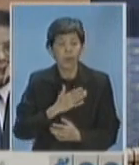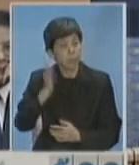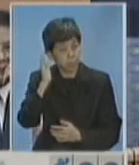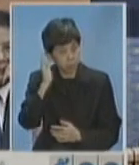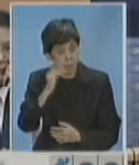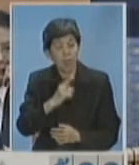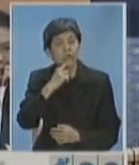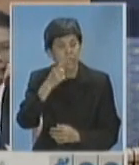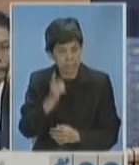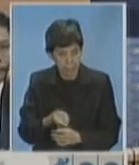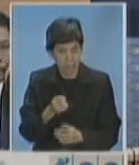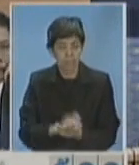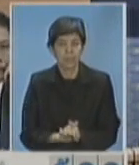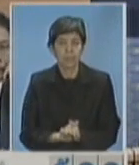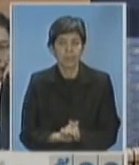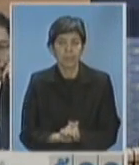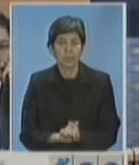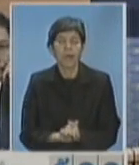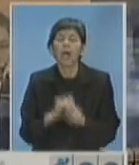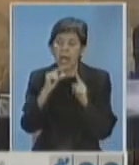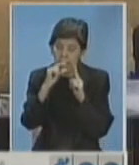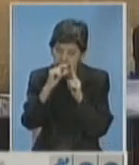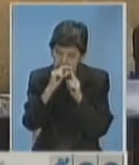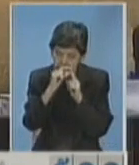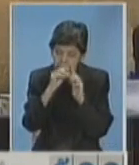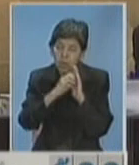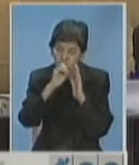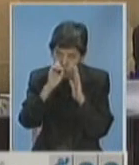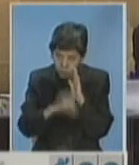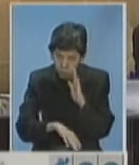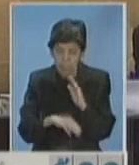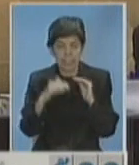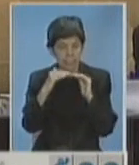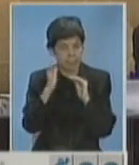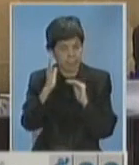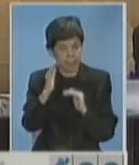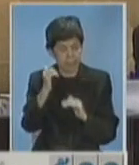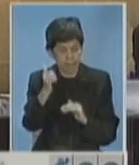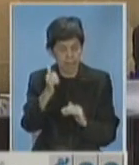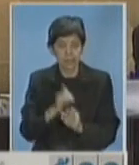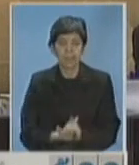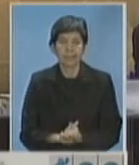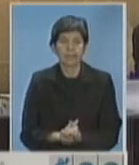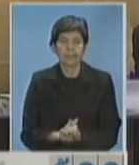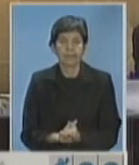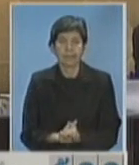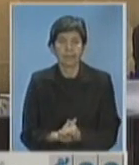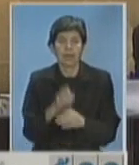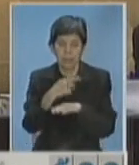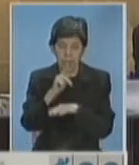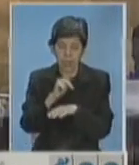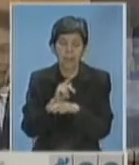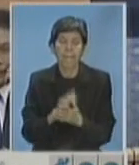ดในความจริง ท่านบอกถอนคำเดียวเนี่ยท่านได้ใช้สิทธิ์เวลาที่เหลือ ท่านประธ